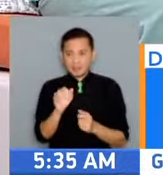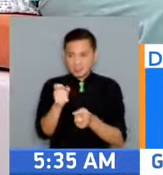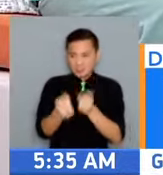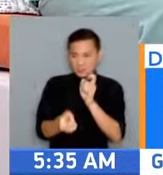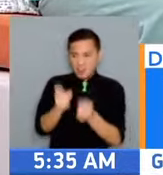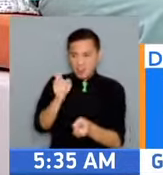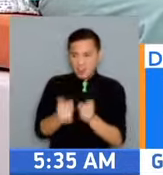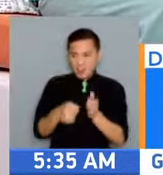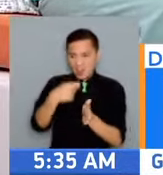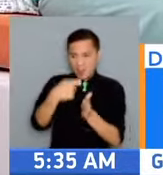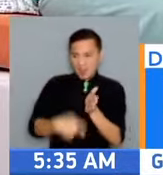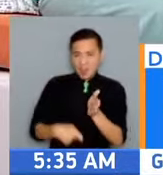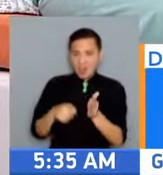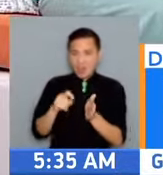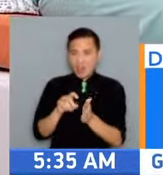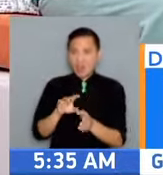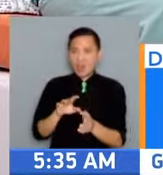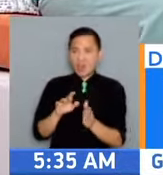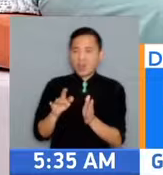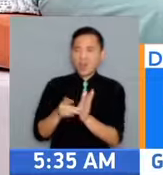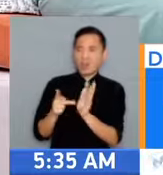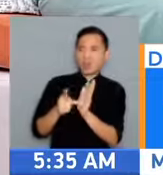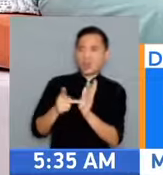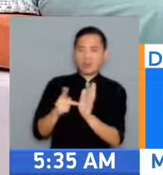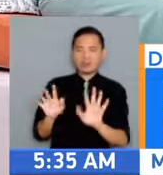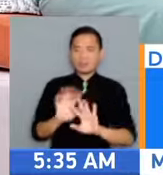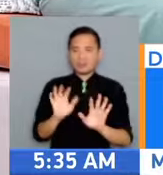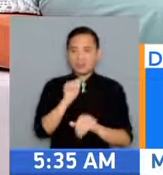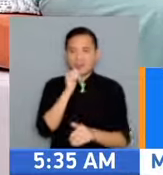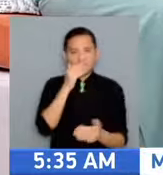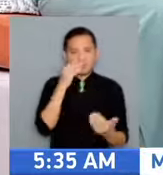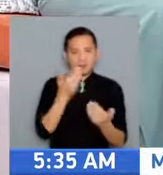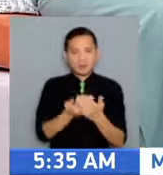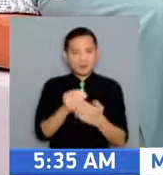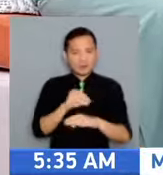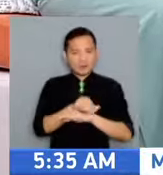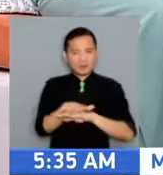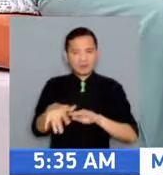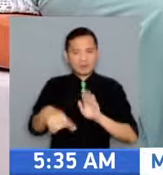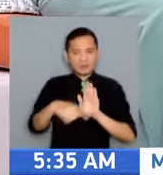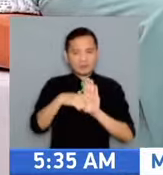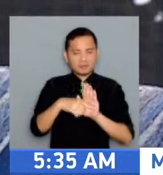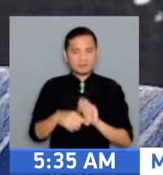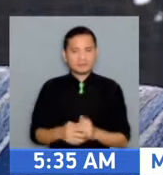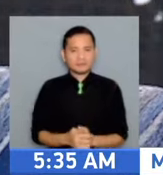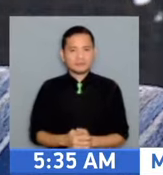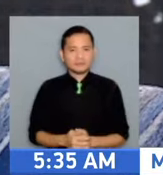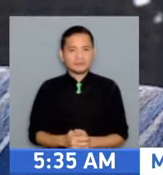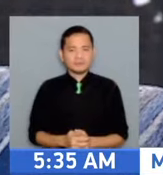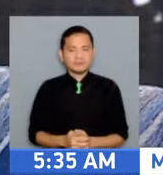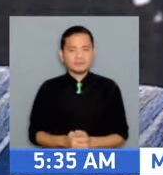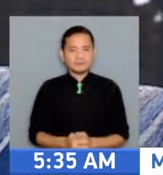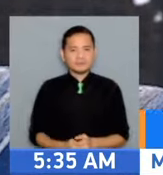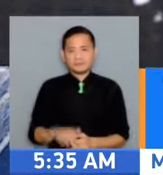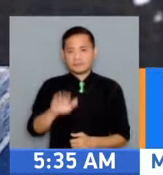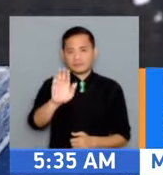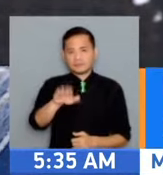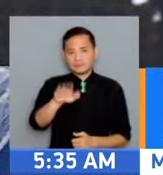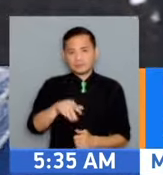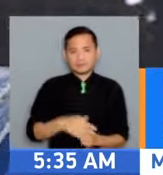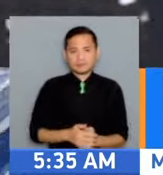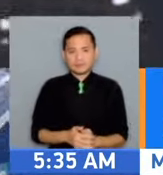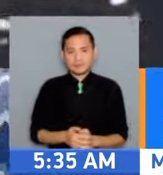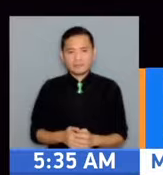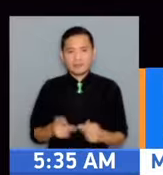ba? So wag daw muna, sabi ng DA. Samantala, nakipaghabulan sa mga otoridad ang isa umanong kolorum na van sa